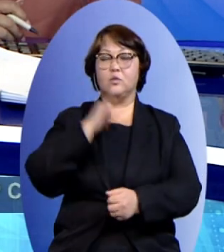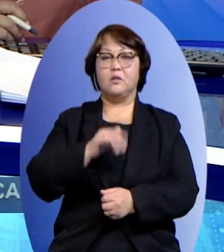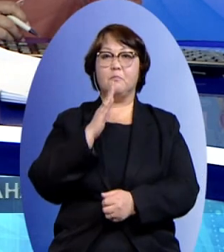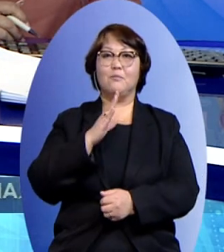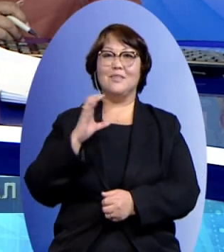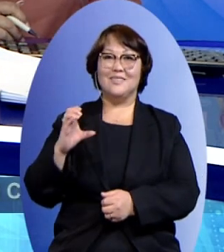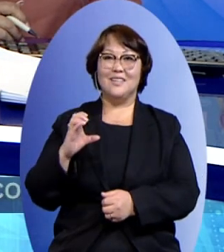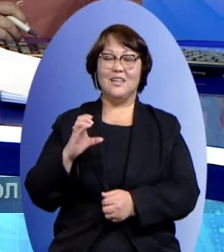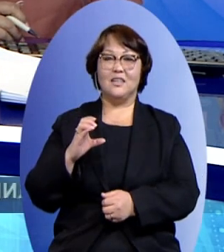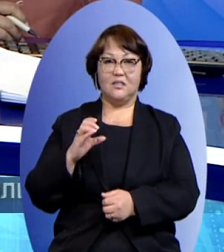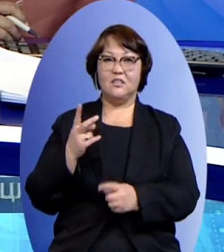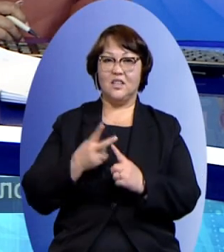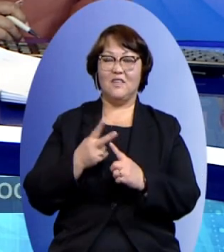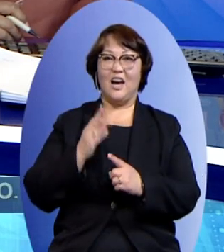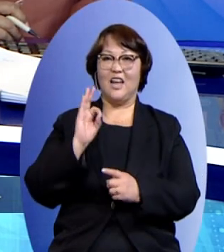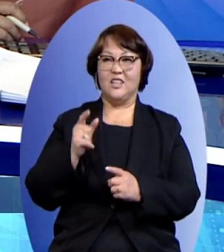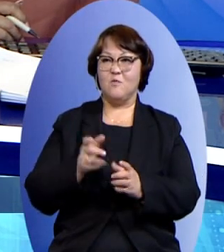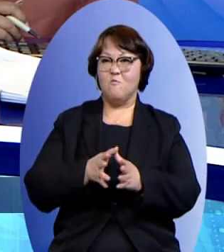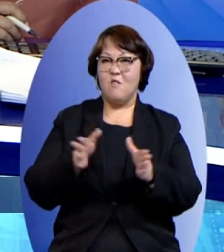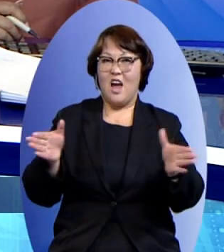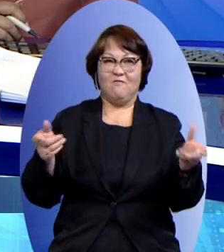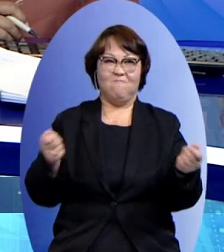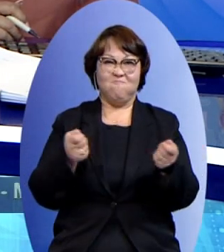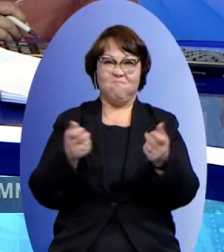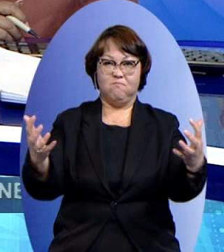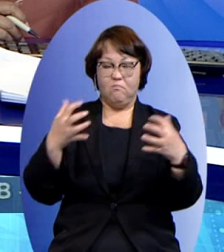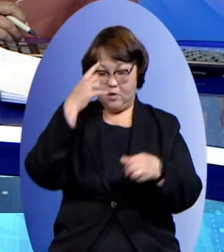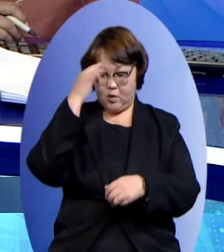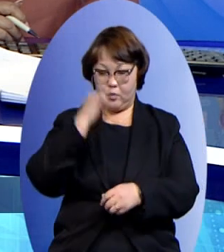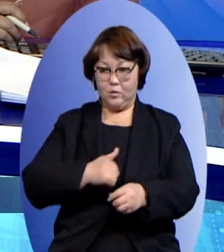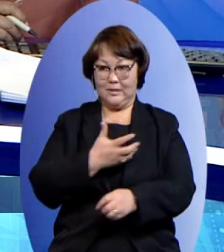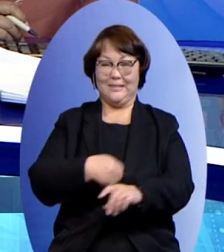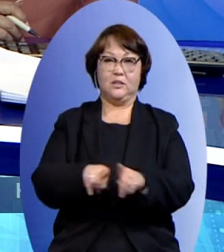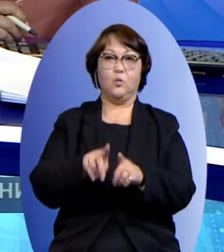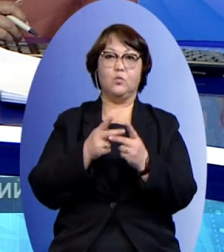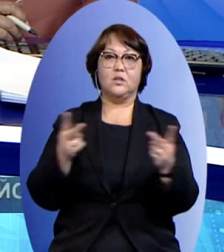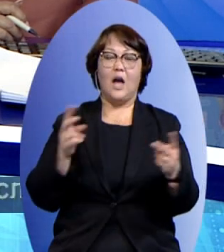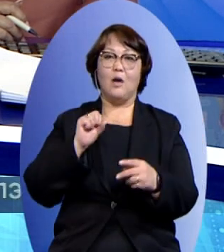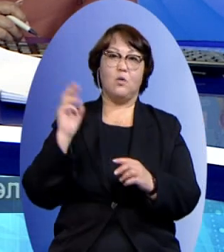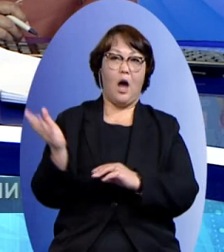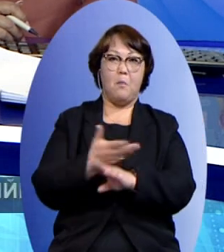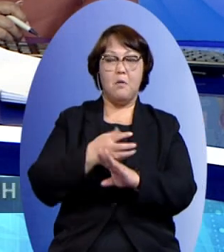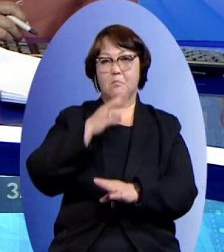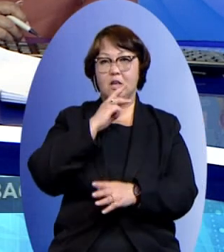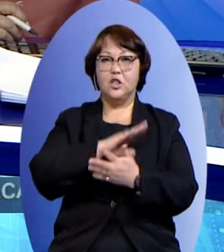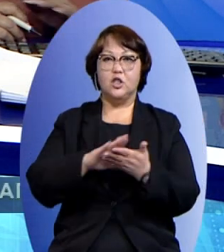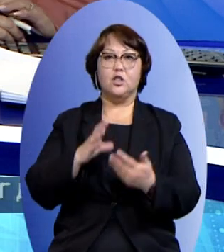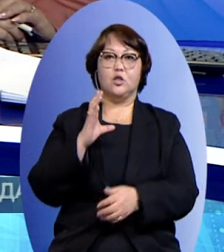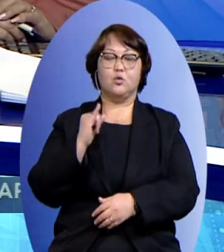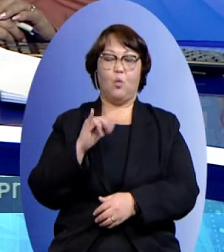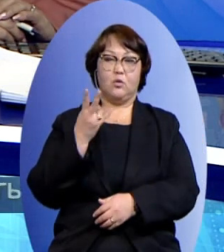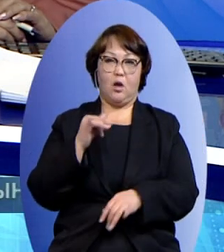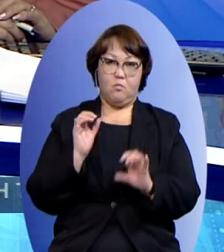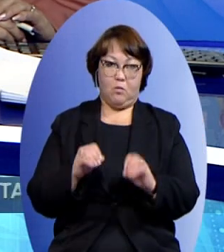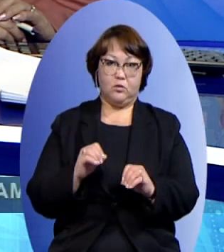тэлэх хөшүүрэг болжээ. Манай улс ч мөн үндэсний аюулгүй байдлаа хамгаалах мэдээллийн шин сувгтай болох цаг болсон нь дэлхийн нийтийн